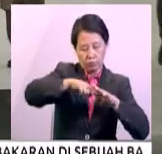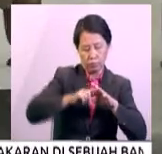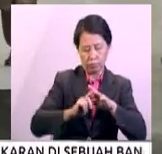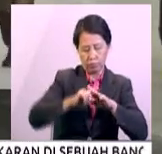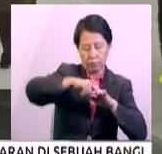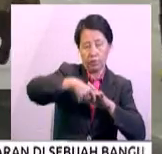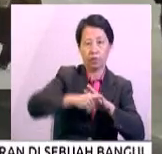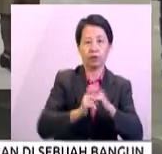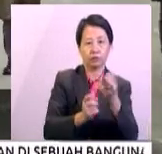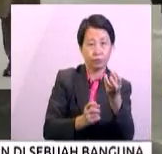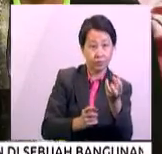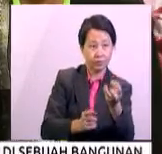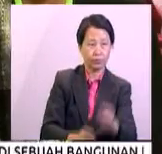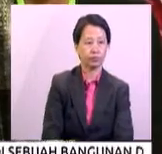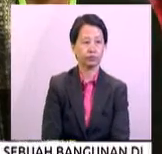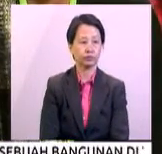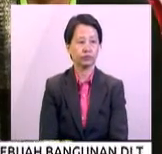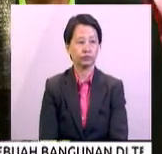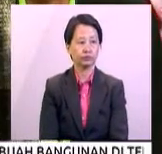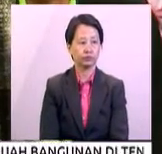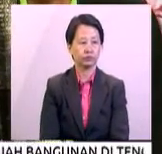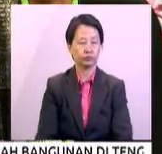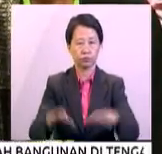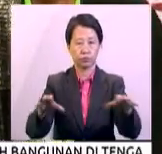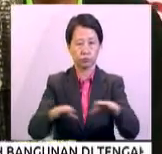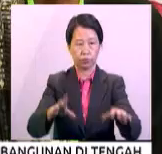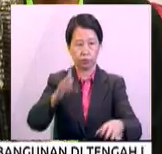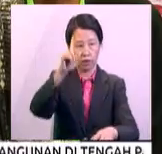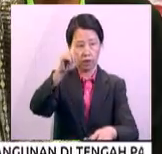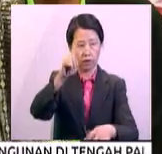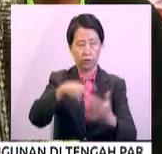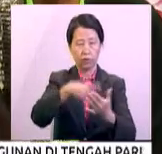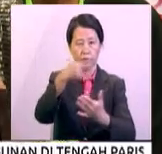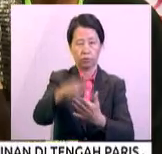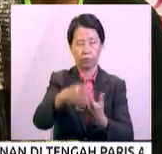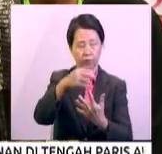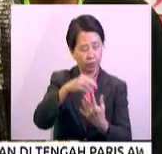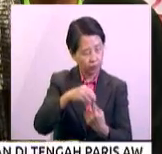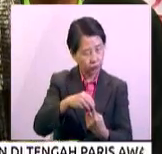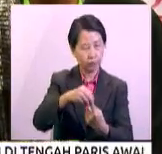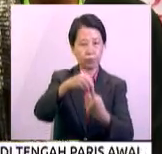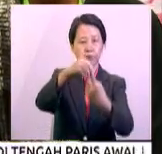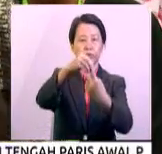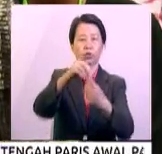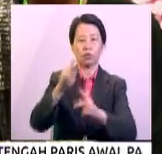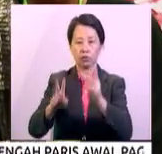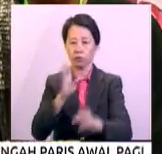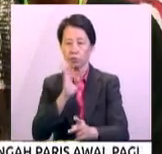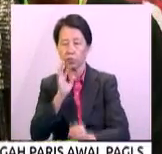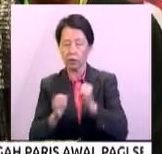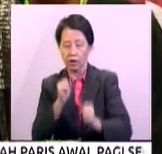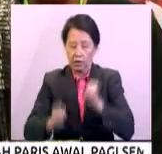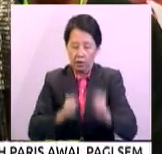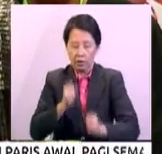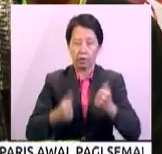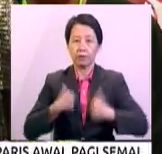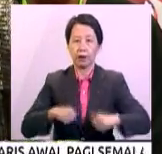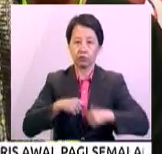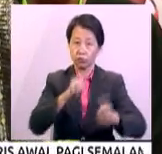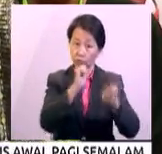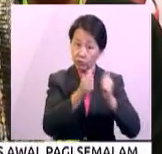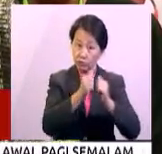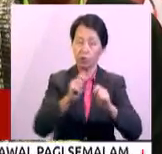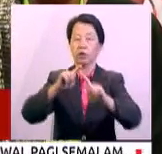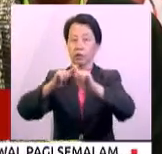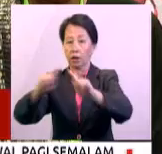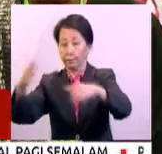ketupat. Kita melaksanakan satu program yang amat unik. Amat unik yang mana orang kata kalau lari dia pakai baju sukan. Hari